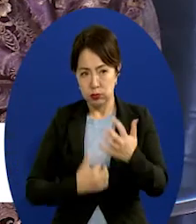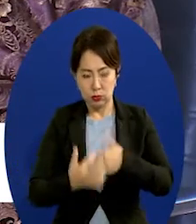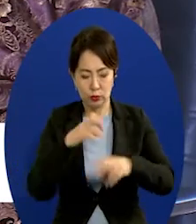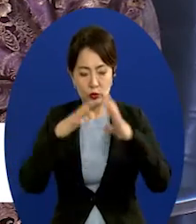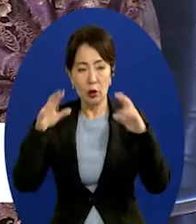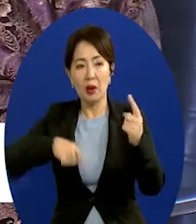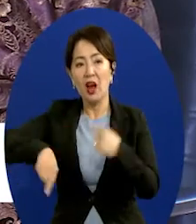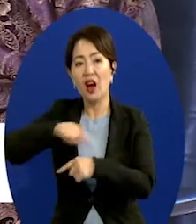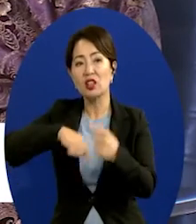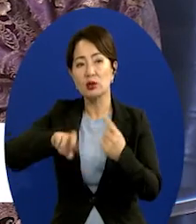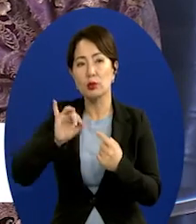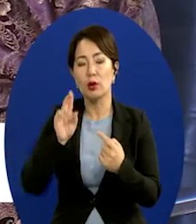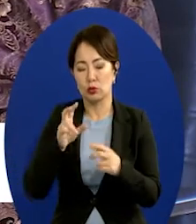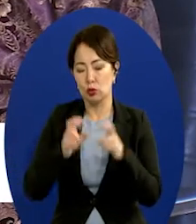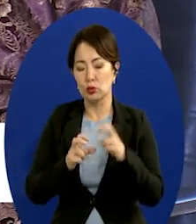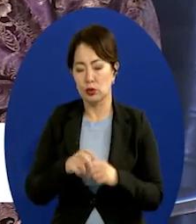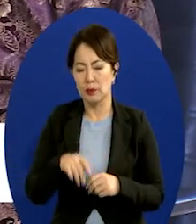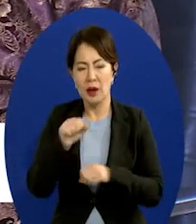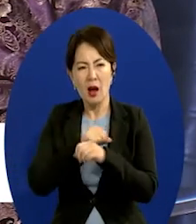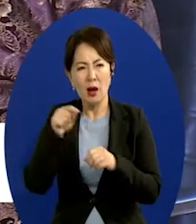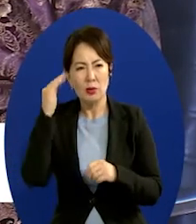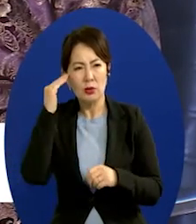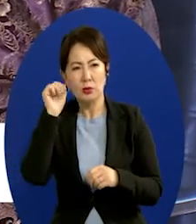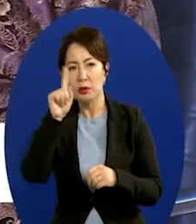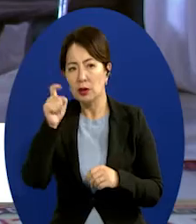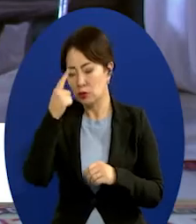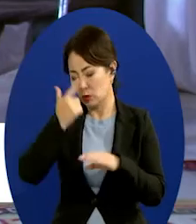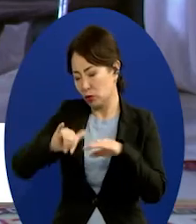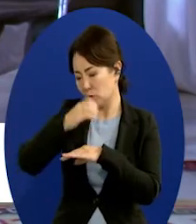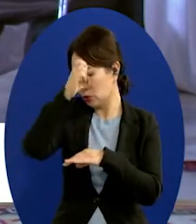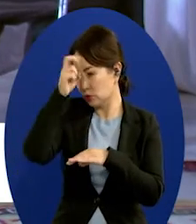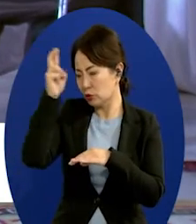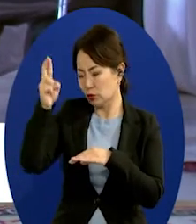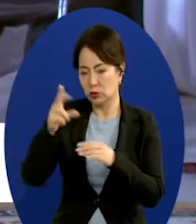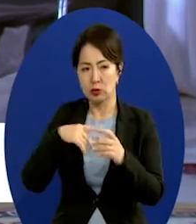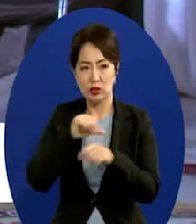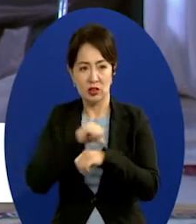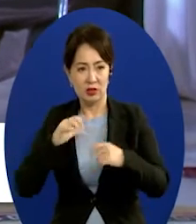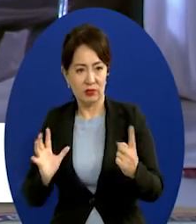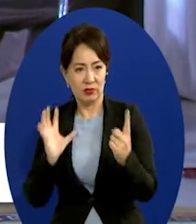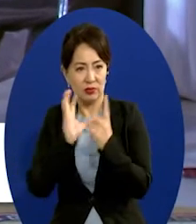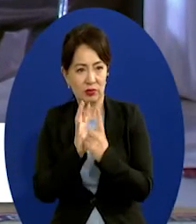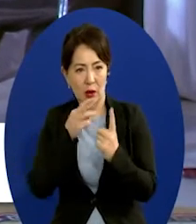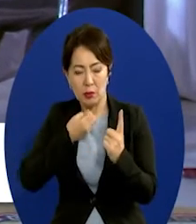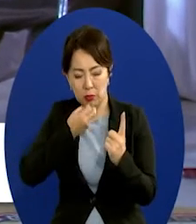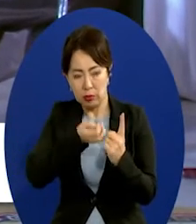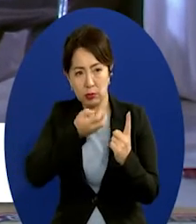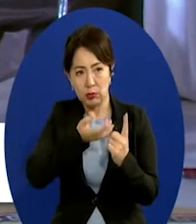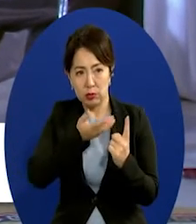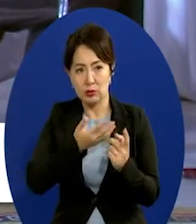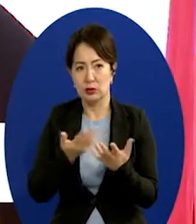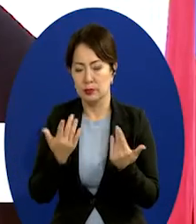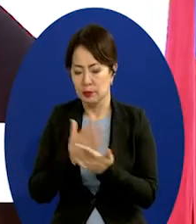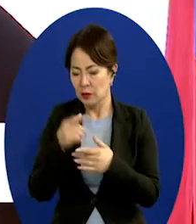аа. Аймаг орон нутгийг толгомдож байгаа асуудлаа иргэд Монгол улсын төрийн тэргүүний иргэдтэй уулзах үеэр хэлж байлаа. Малчин тариаланчид болон